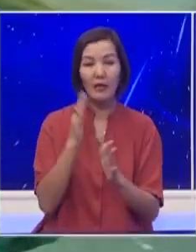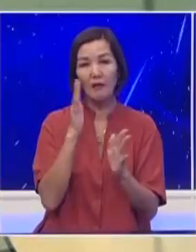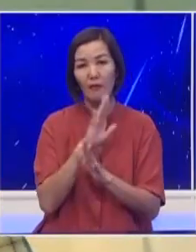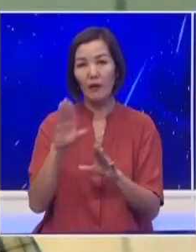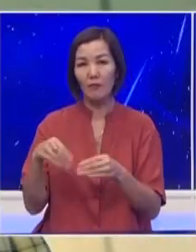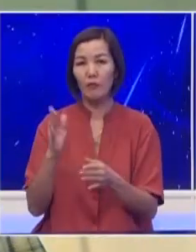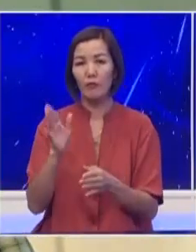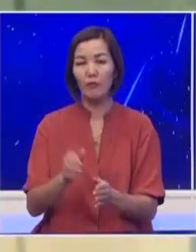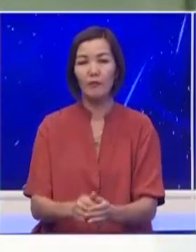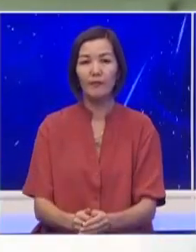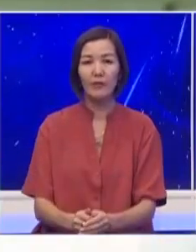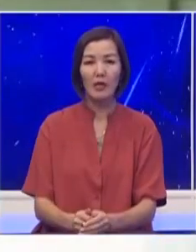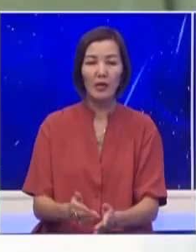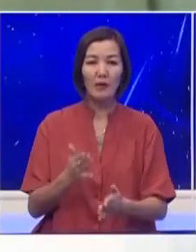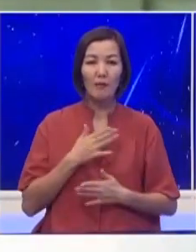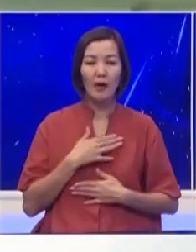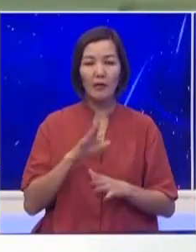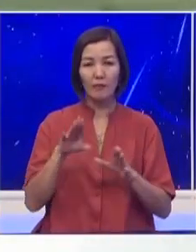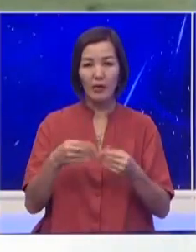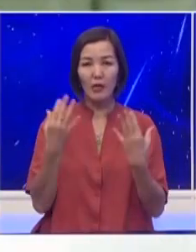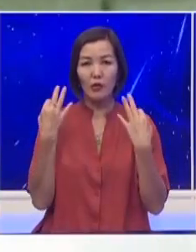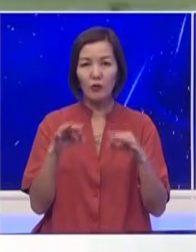дейді. Маған берілген рұқсат қағазы